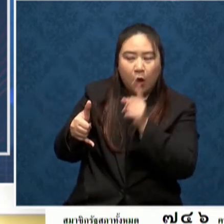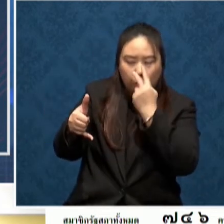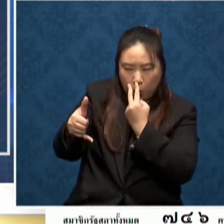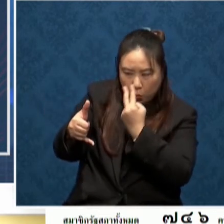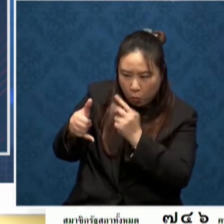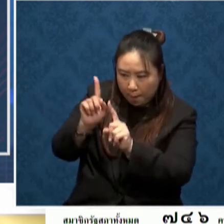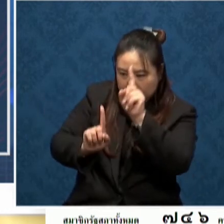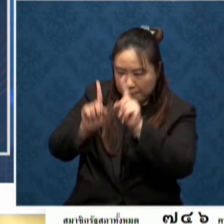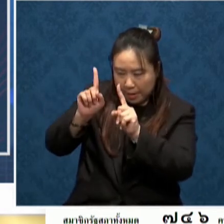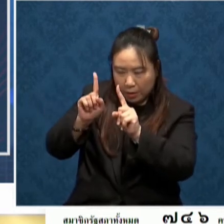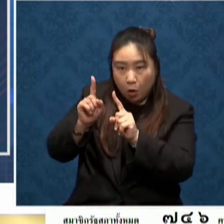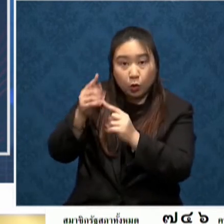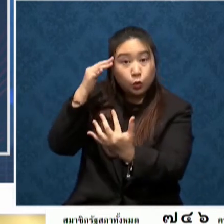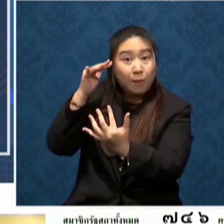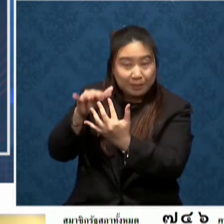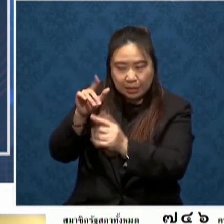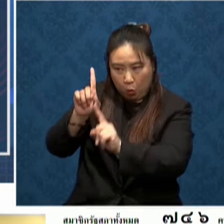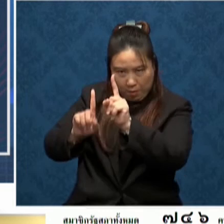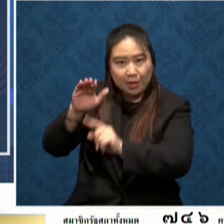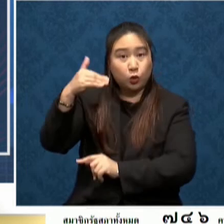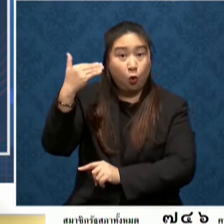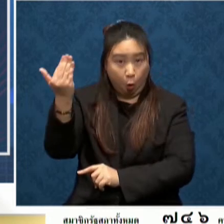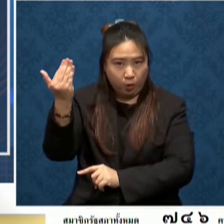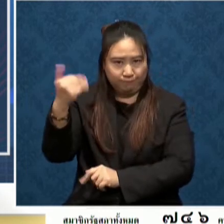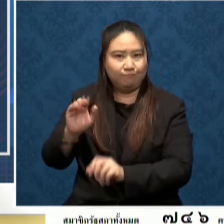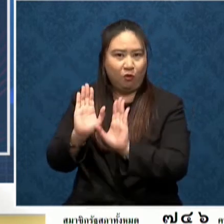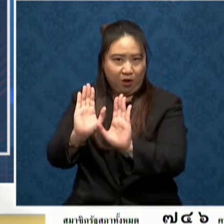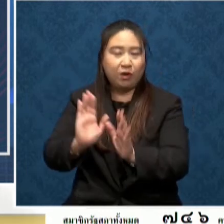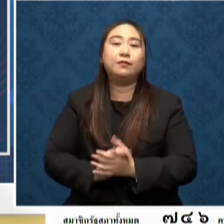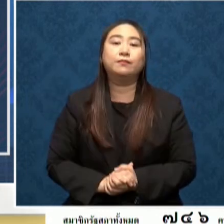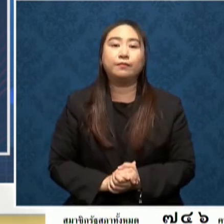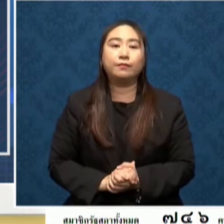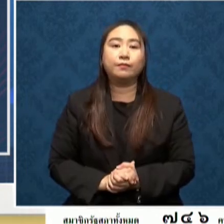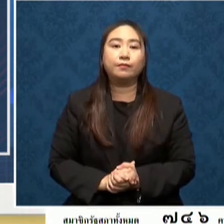ประเมินสุคภาจิตACGONอัทฝากวดนะคะไ่นะคะ